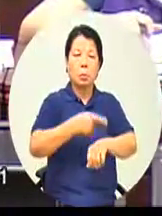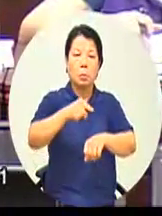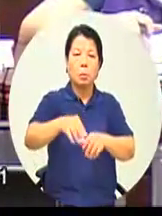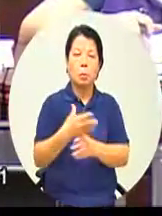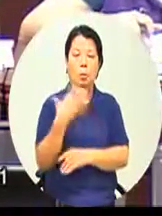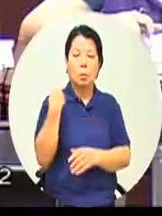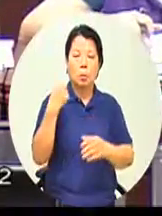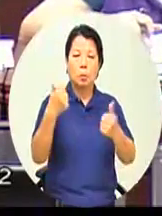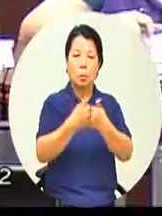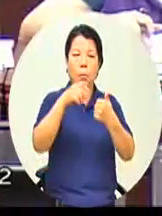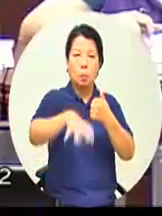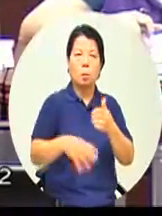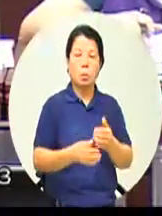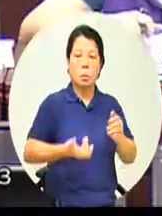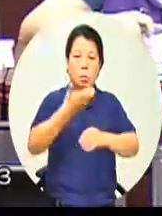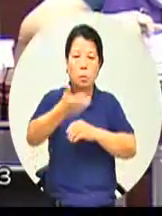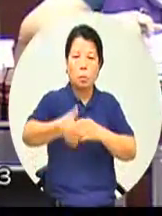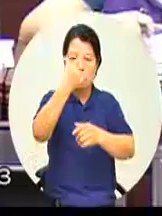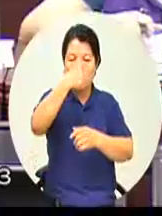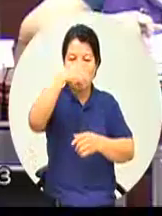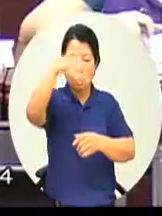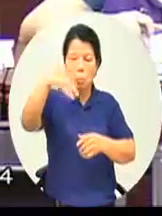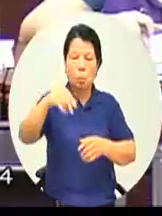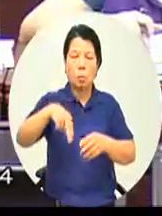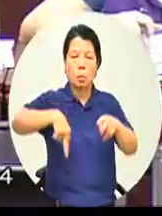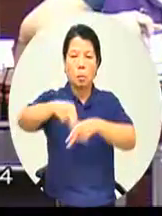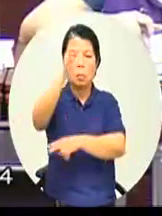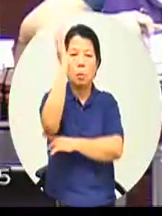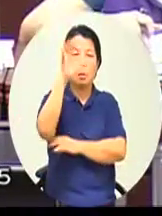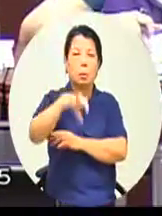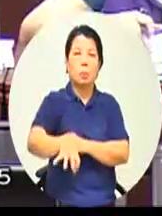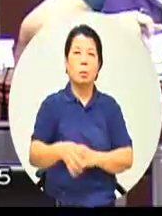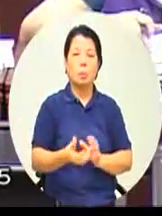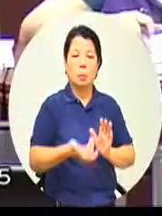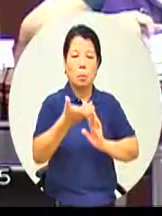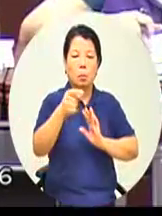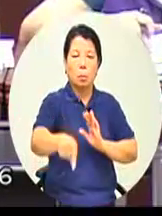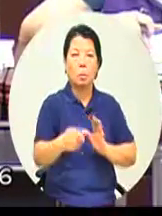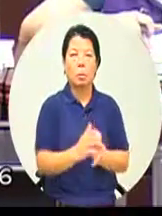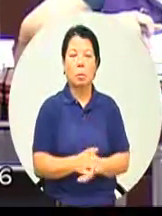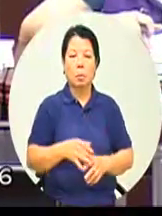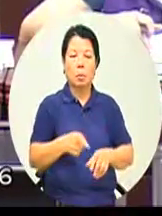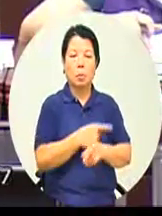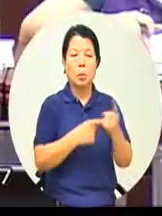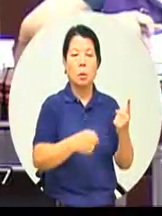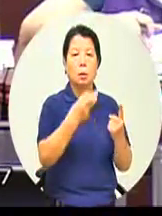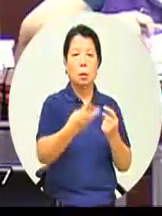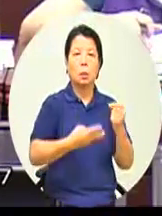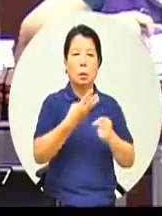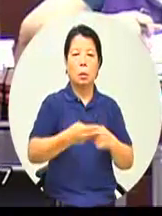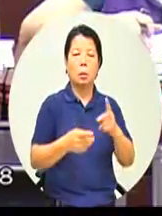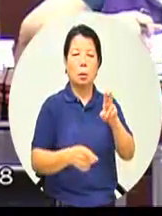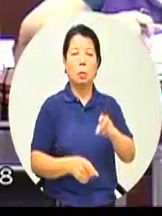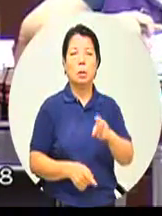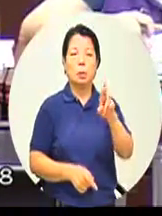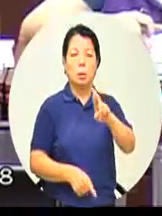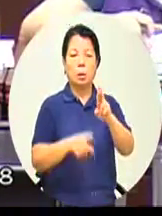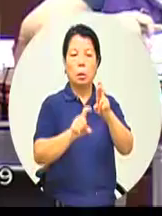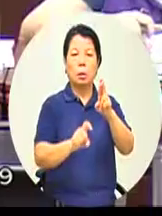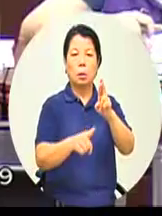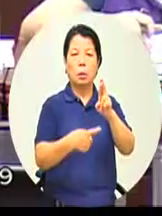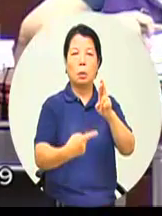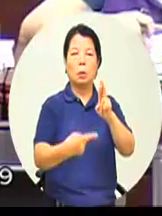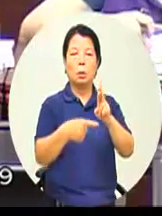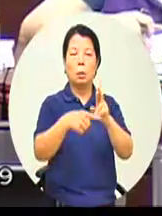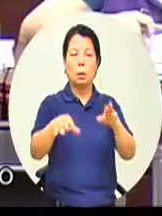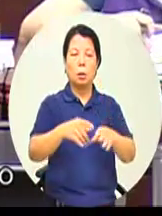议会移到这个凤山行政区域以后呢，其实这个就从103年12月1号起由财